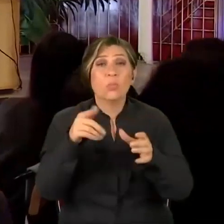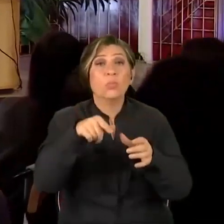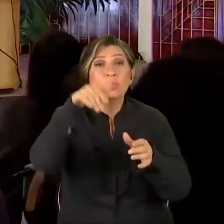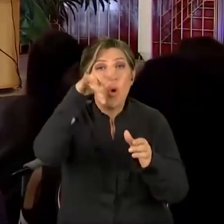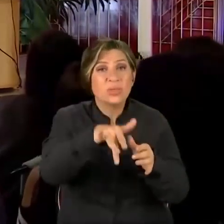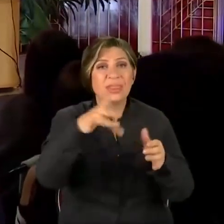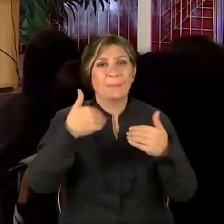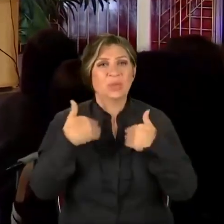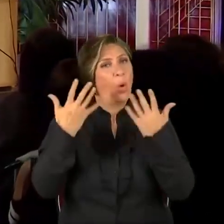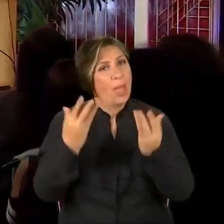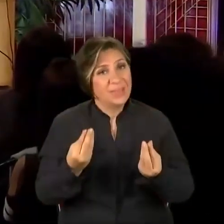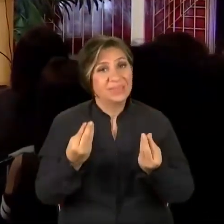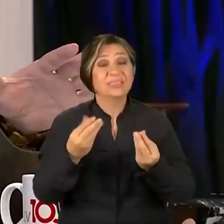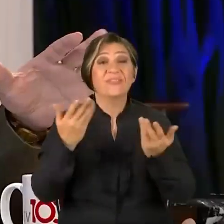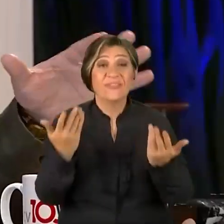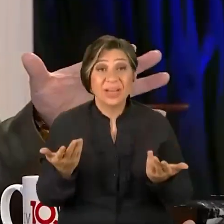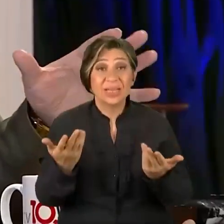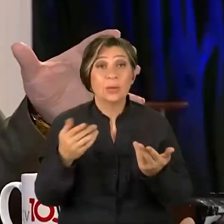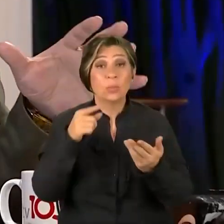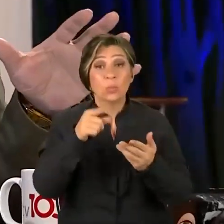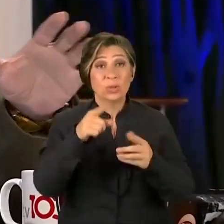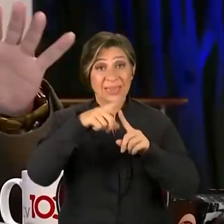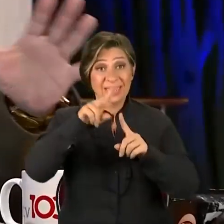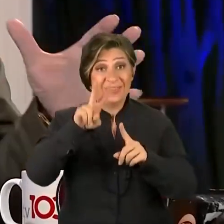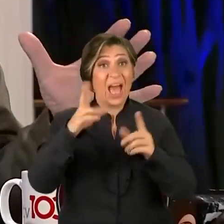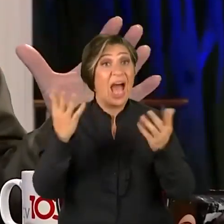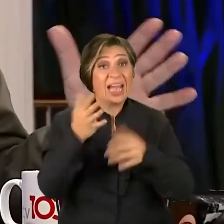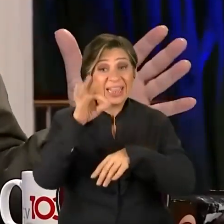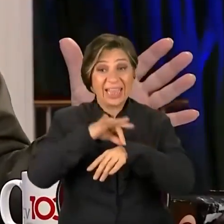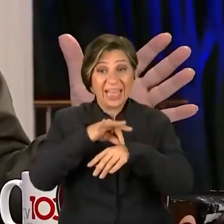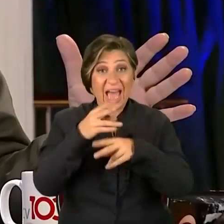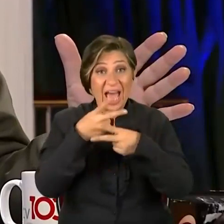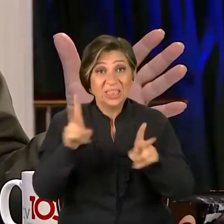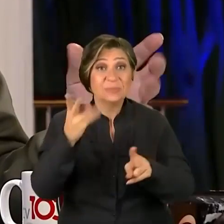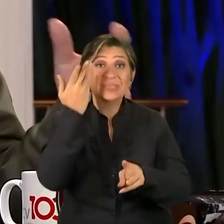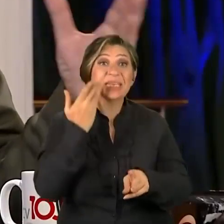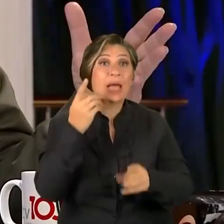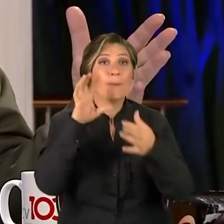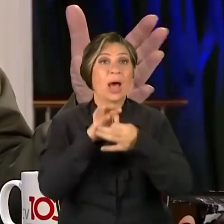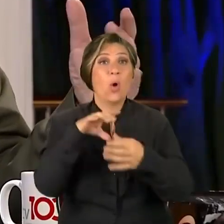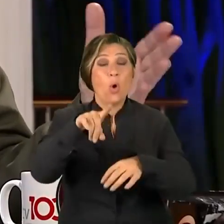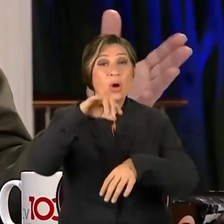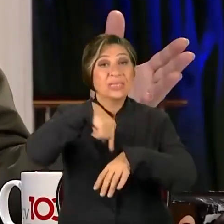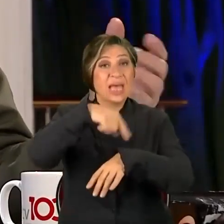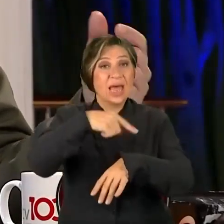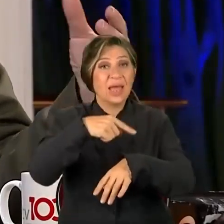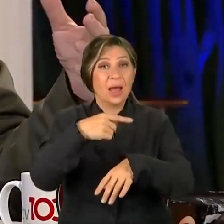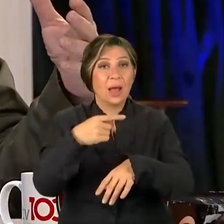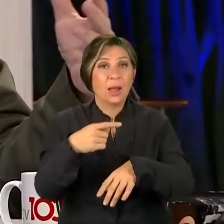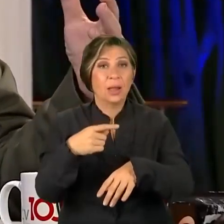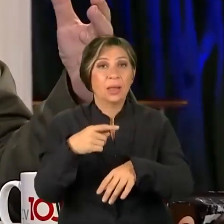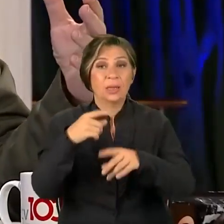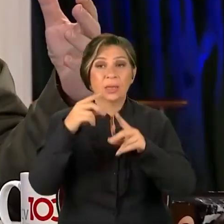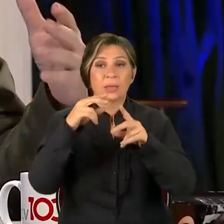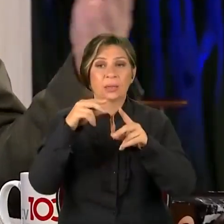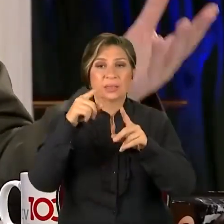bu boşlukta bir yerde durabilir Hatta bir bu kanalı hangi dakika da açık izlediğine bağlı yani o sırada odada